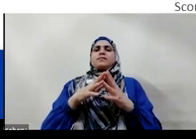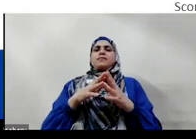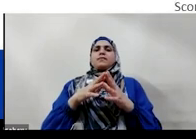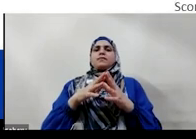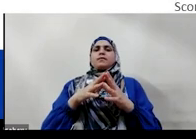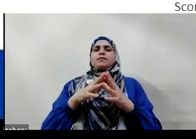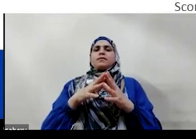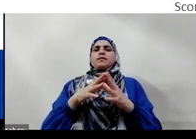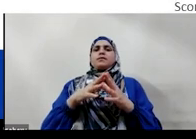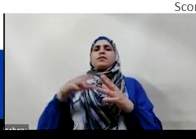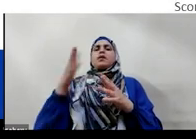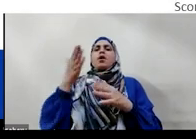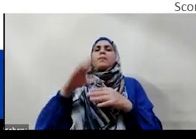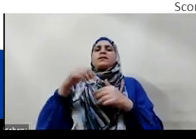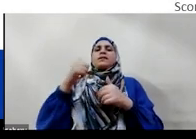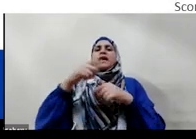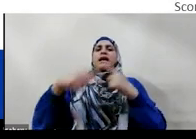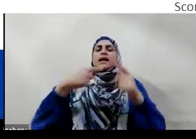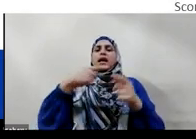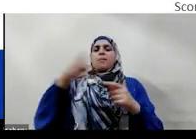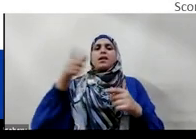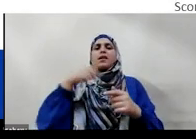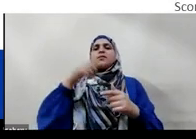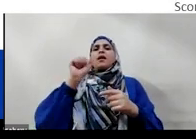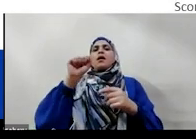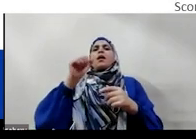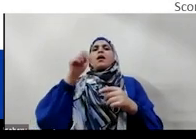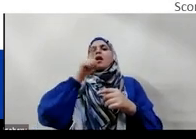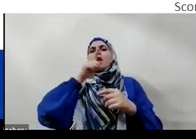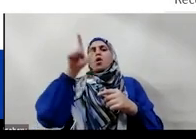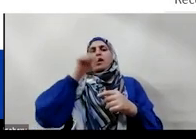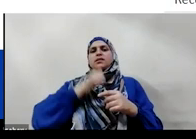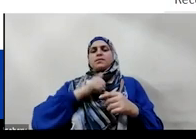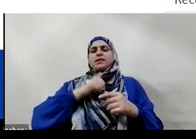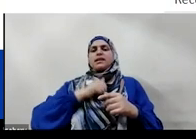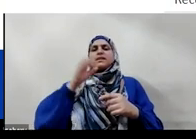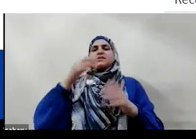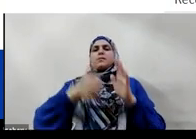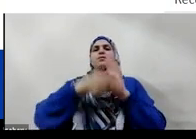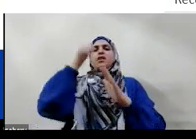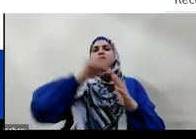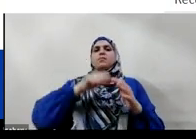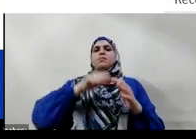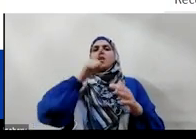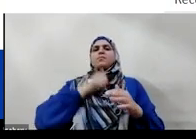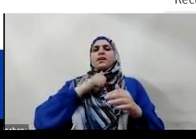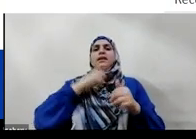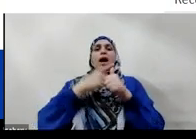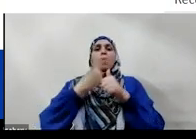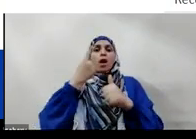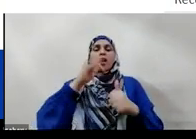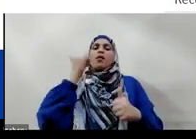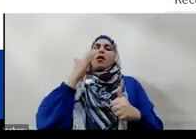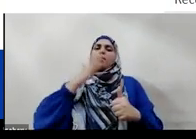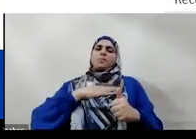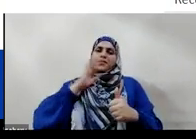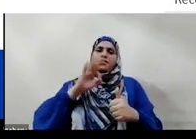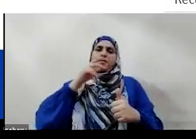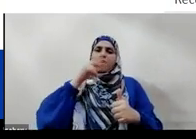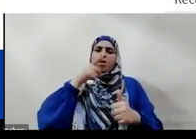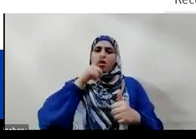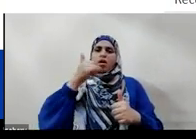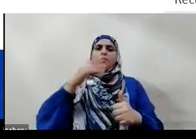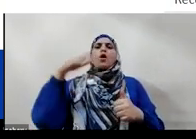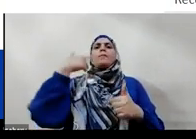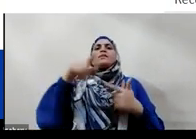بدوس كونتينيو، وبما اني ليه اللانجوج سكيلز بقيم اللغات اللي انا بتكلمها، اللي النيتف لانجوج بتاعتها هتبقى اللغه العربيه، بقيم نفسي في اللغه الانجليزيه